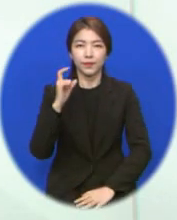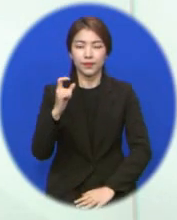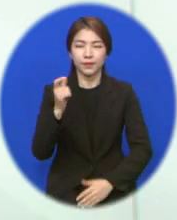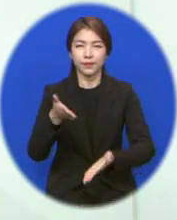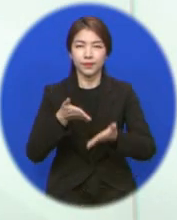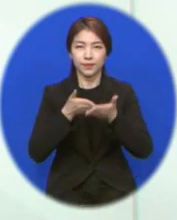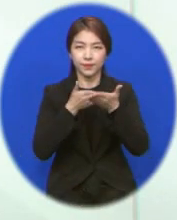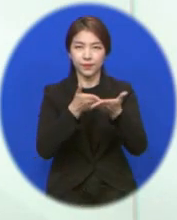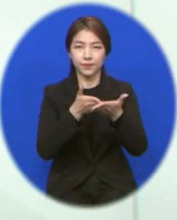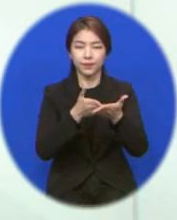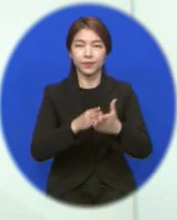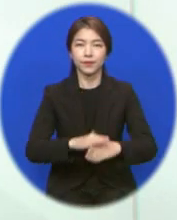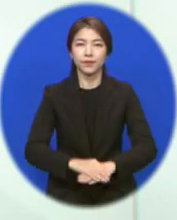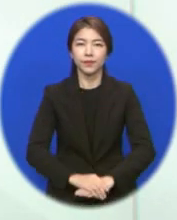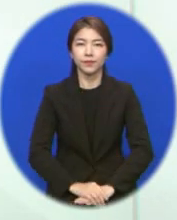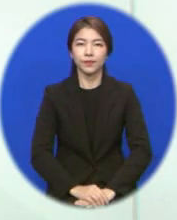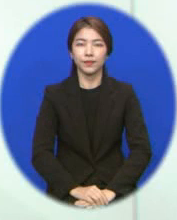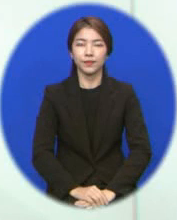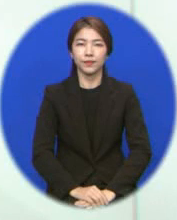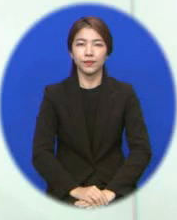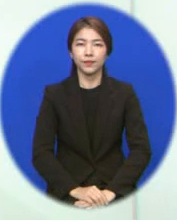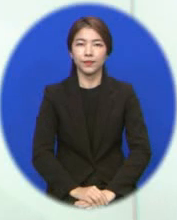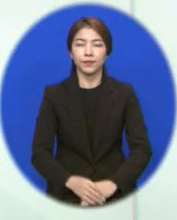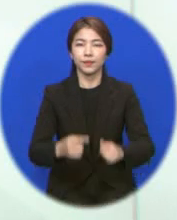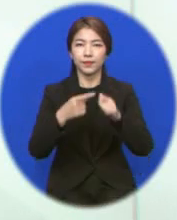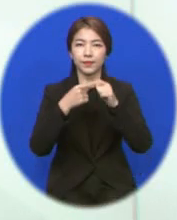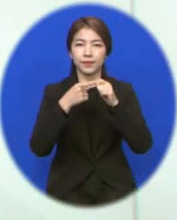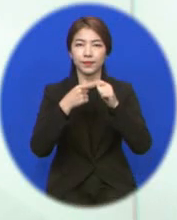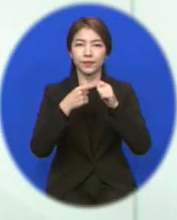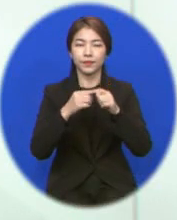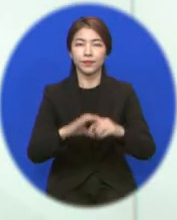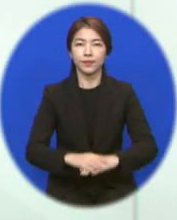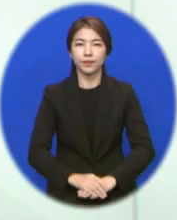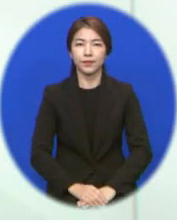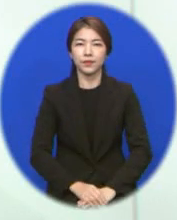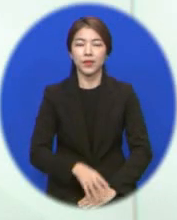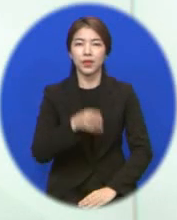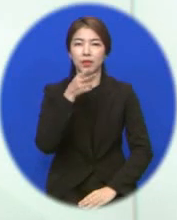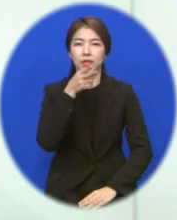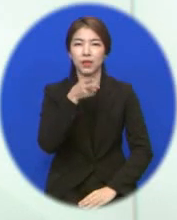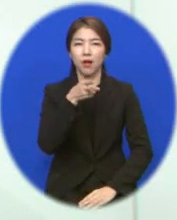강력히항의한다.첫째,